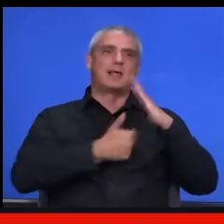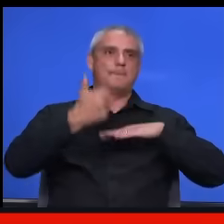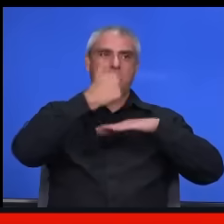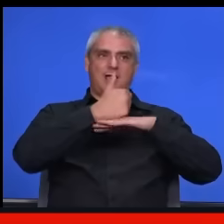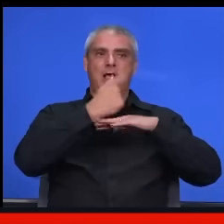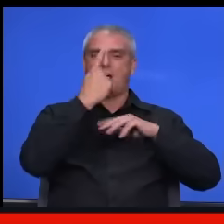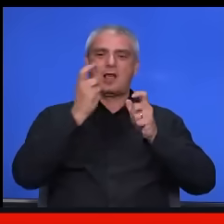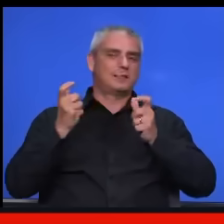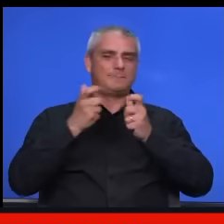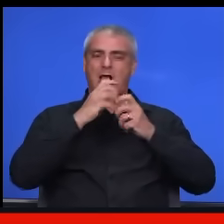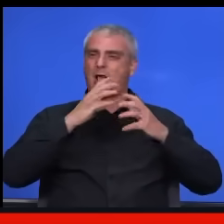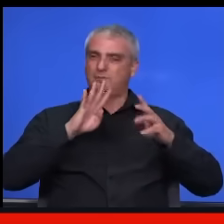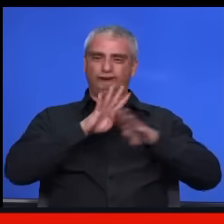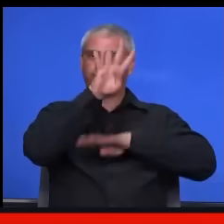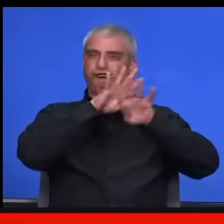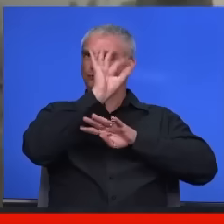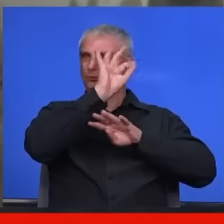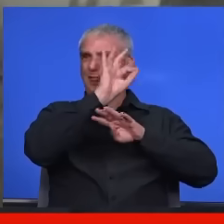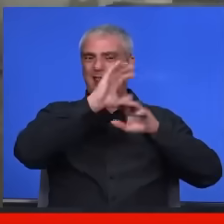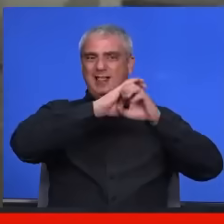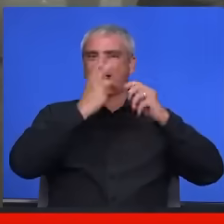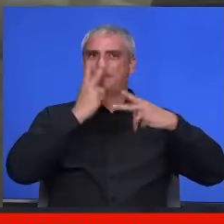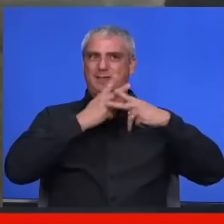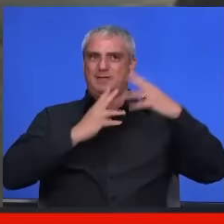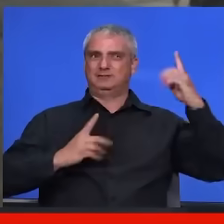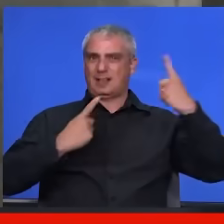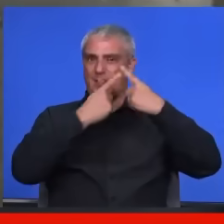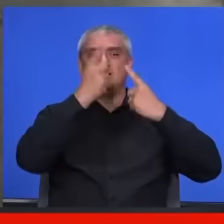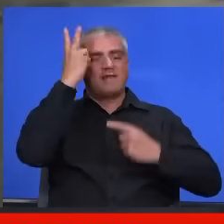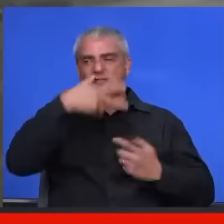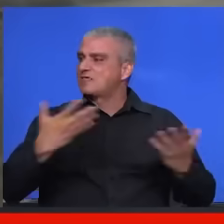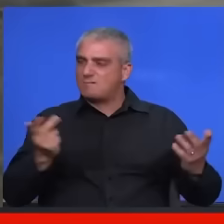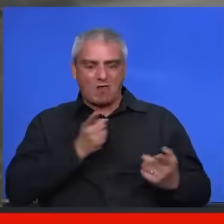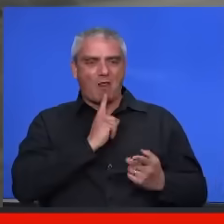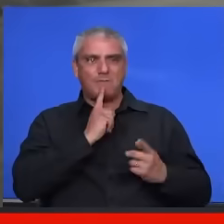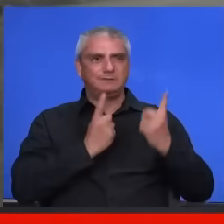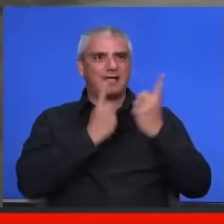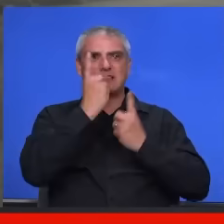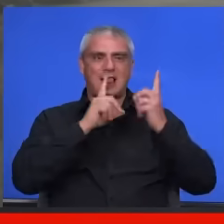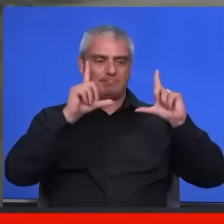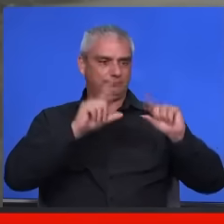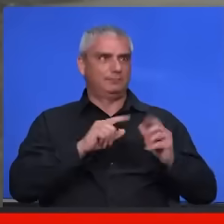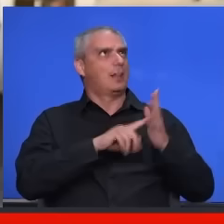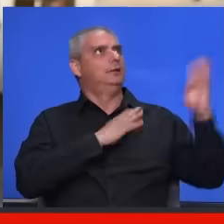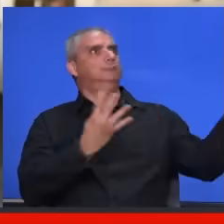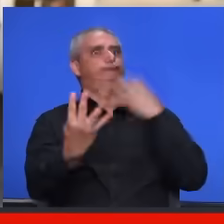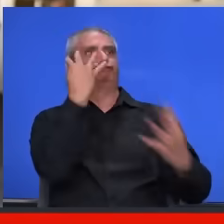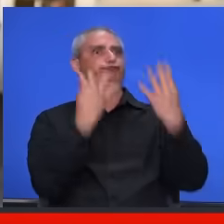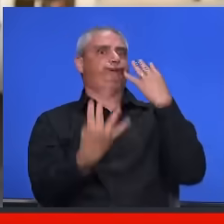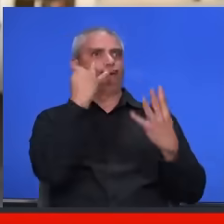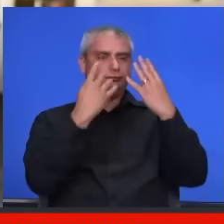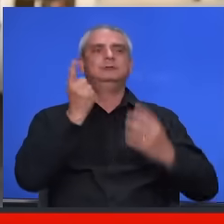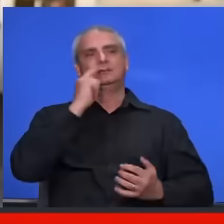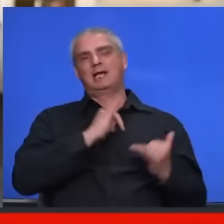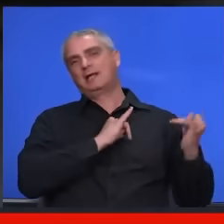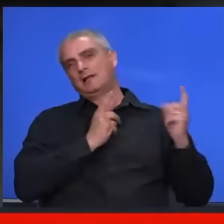אחת מסוללות כיפת ברזל בדרום. הבינה מיד כי אין לה מספיק מיירטים אל מול עוצמת המתקפה, והיה